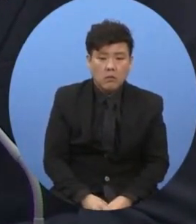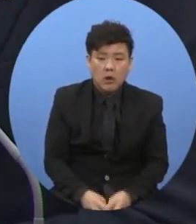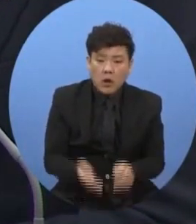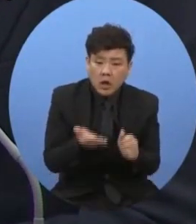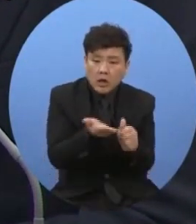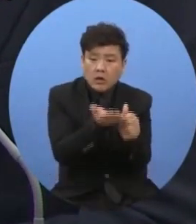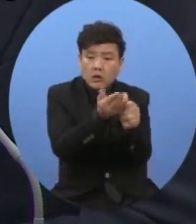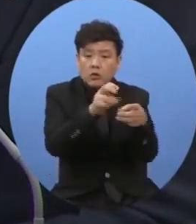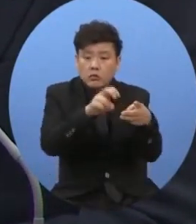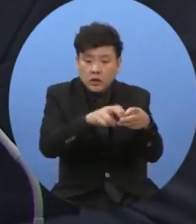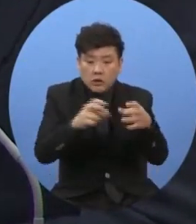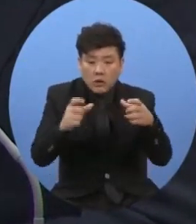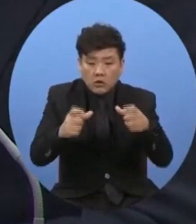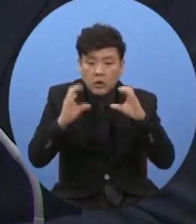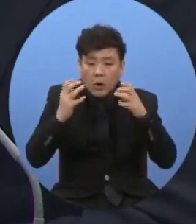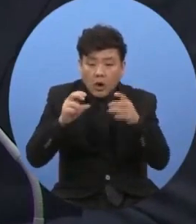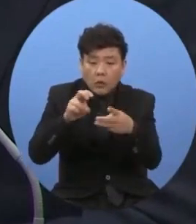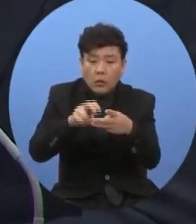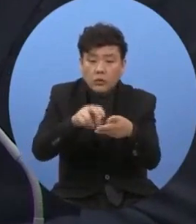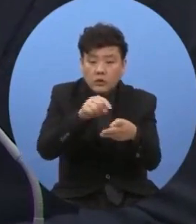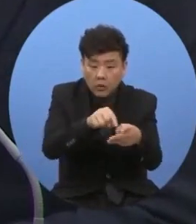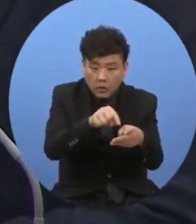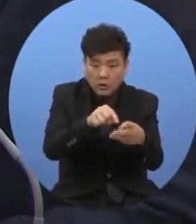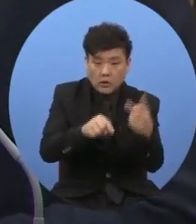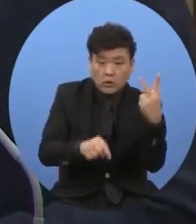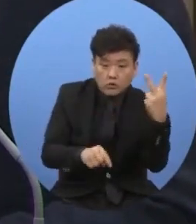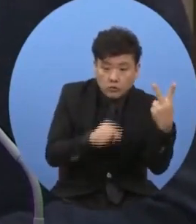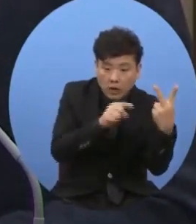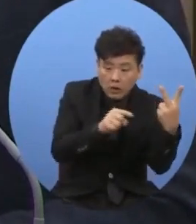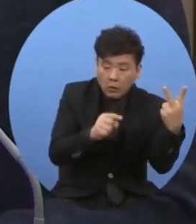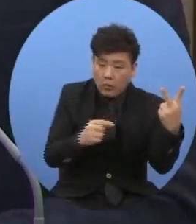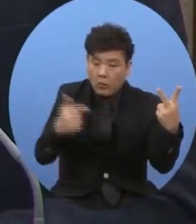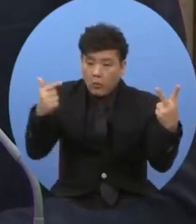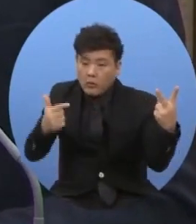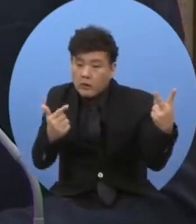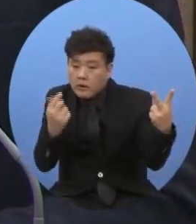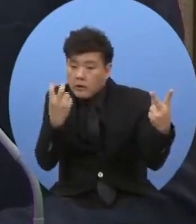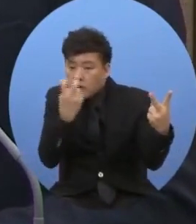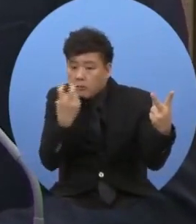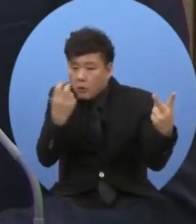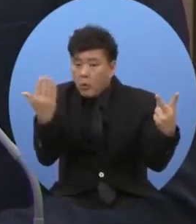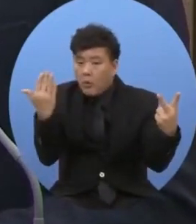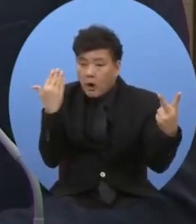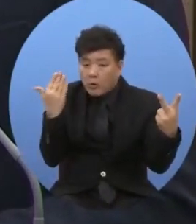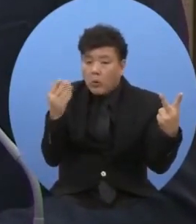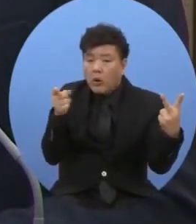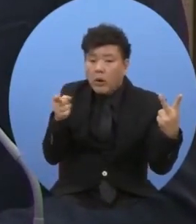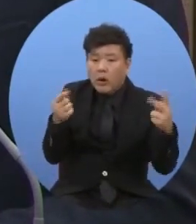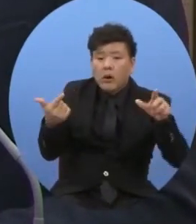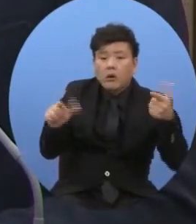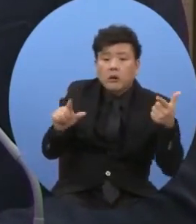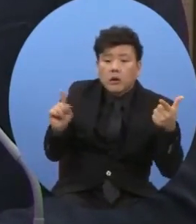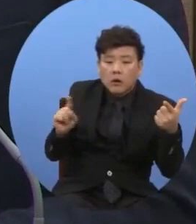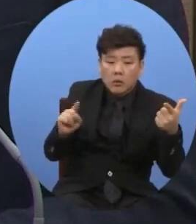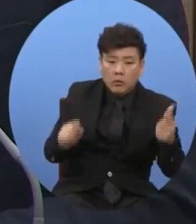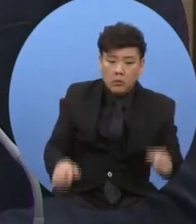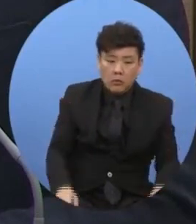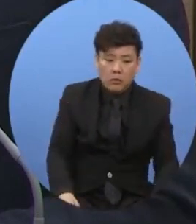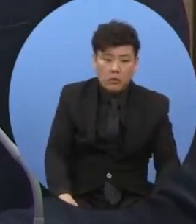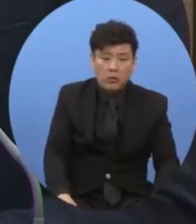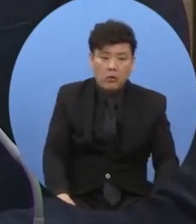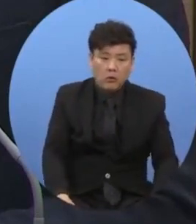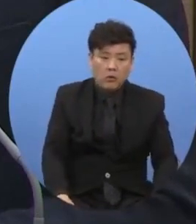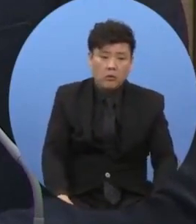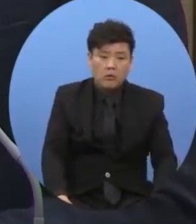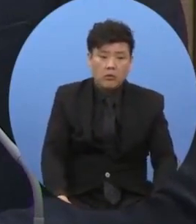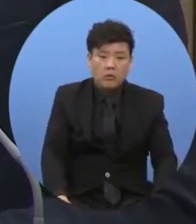기움센터, 지역아동센터 이런 것들이 늘봄학교와의 어떤 차별성? 아무래도 이제 피상적으로 관찰하면 반비례 관계에